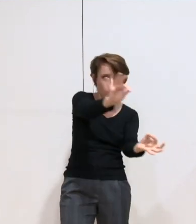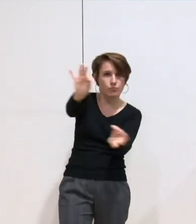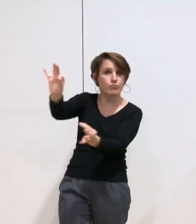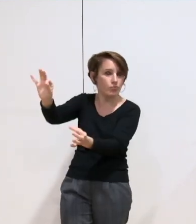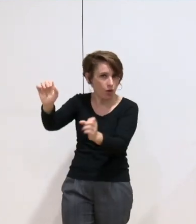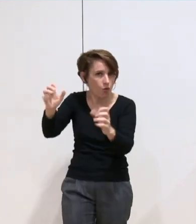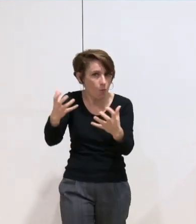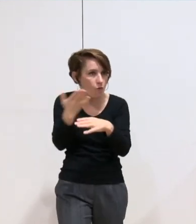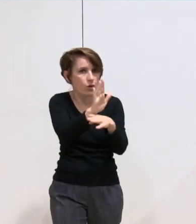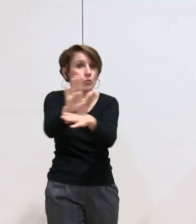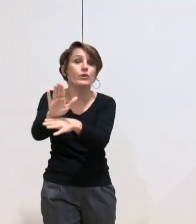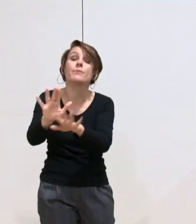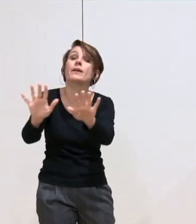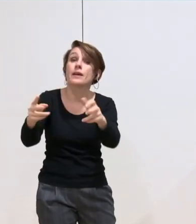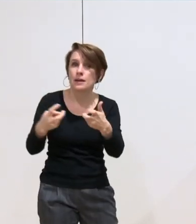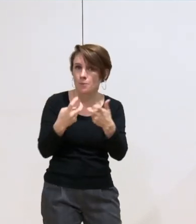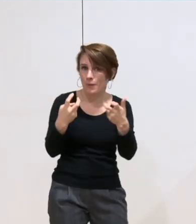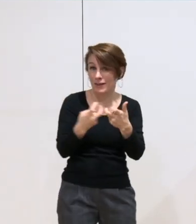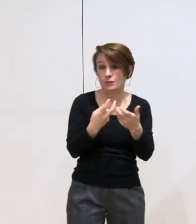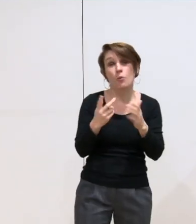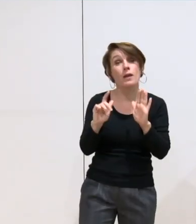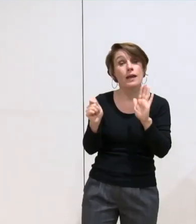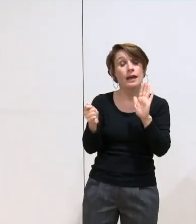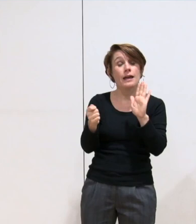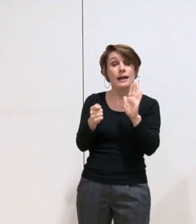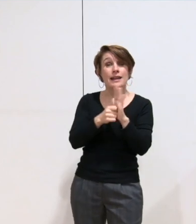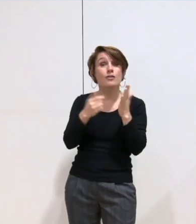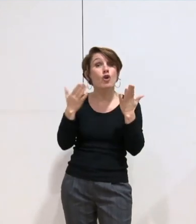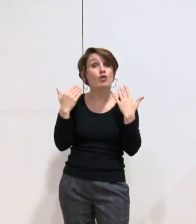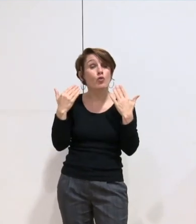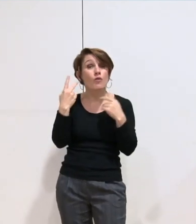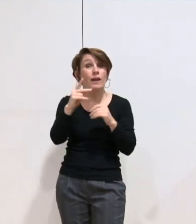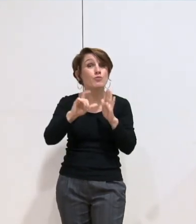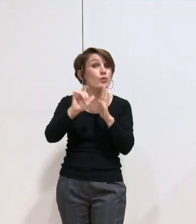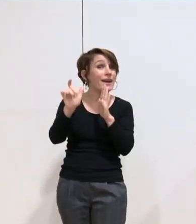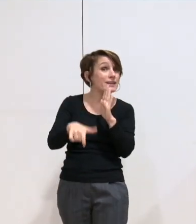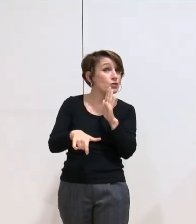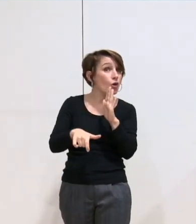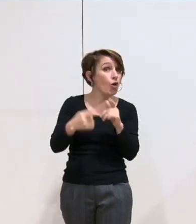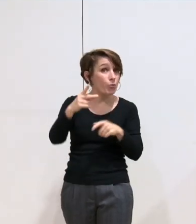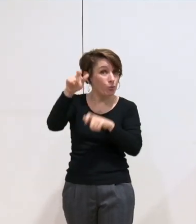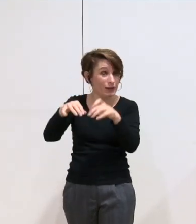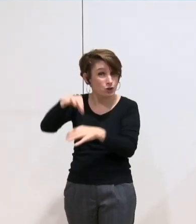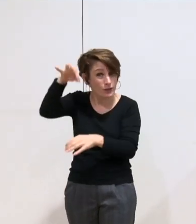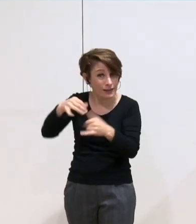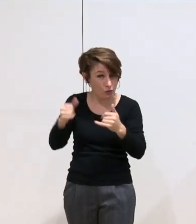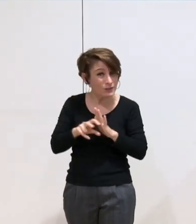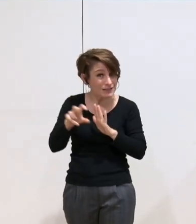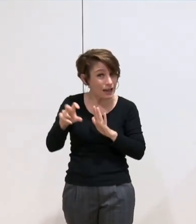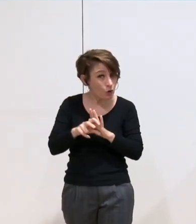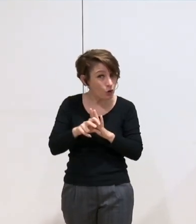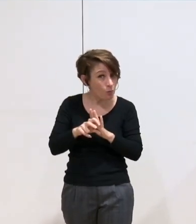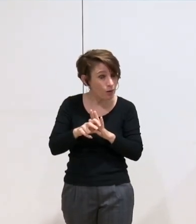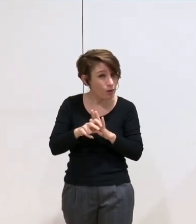exemple, les notes de frais de restaurant des élus à Grenoble, c'est grosso